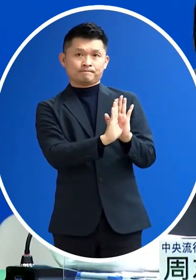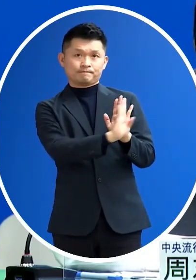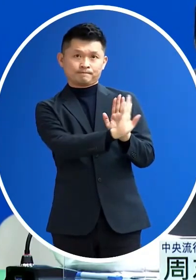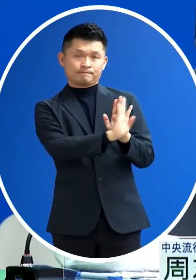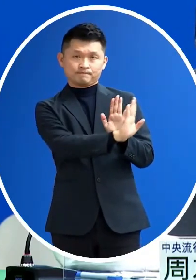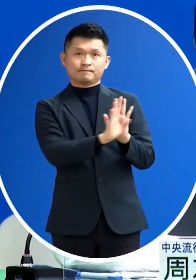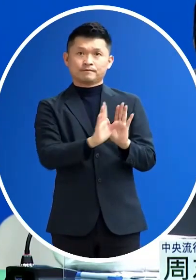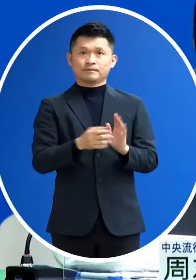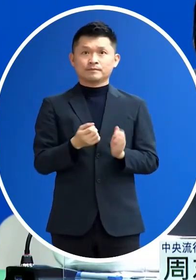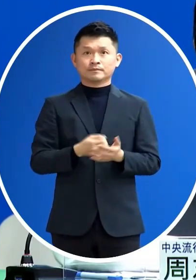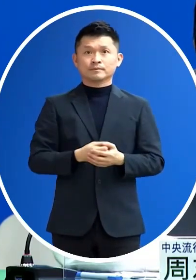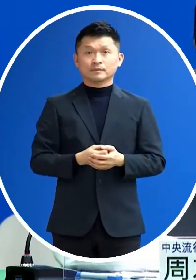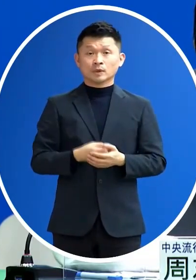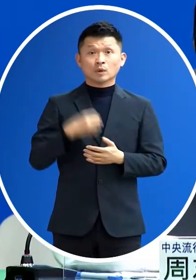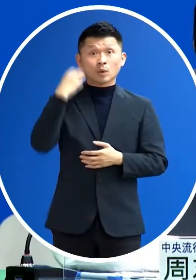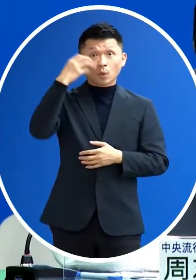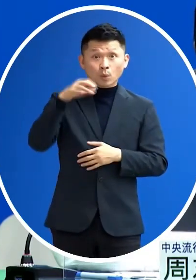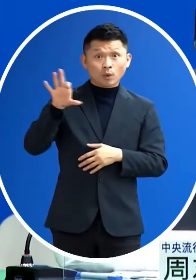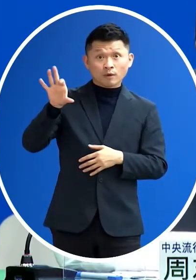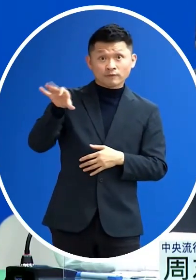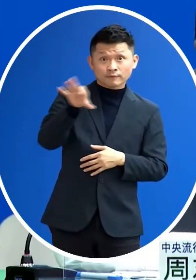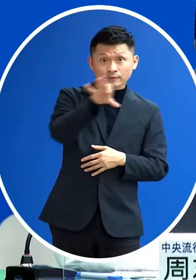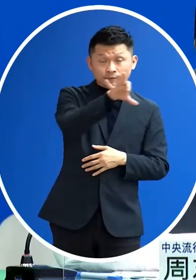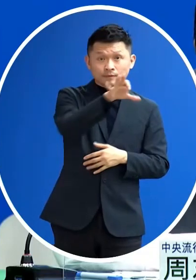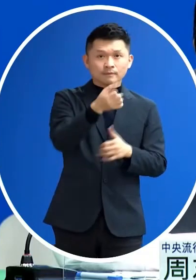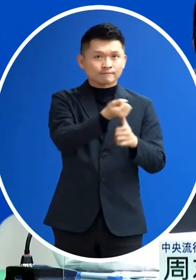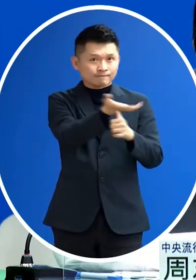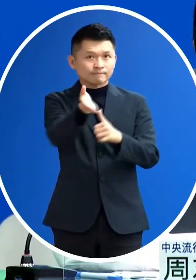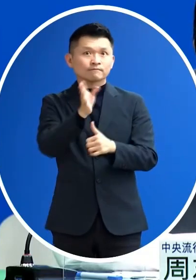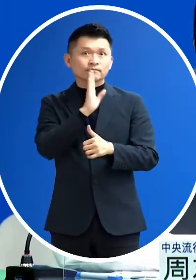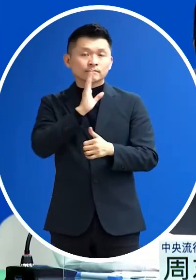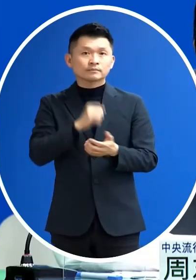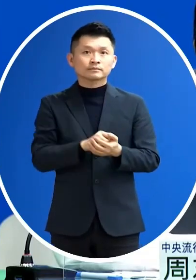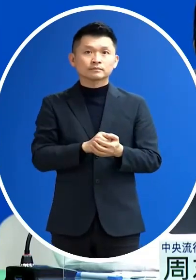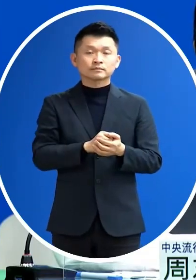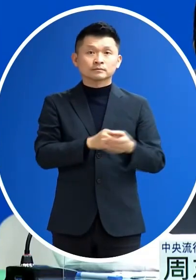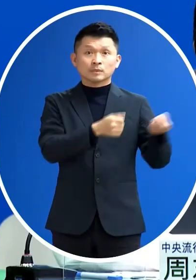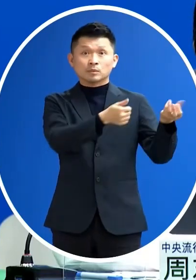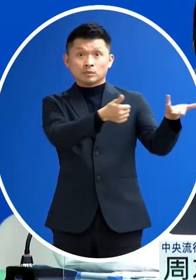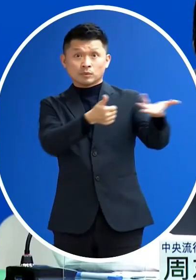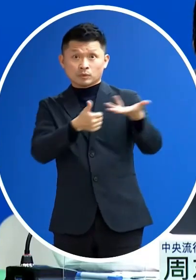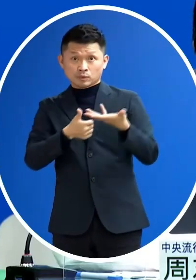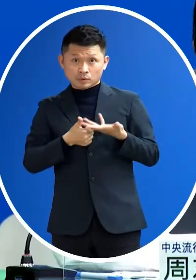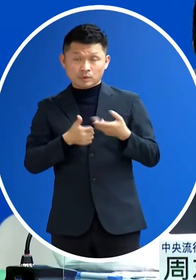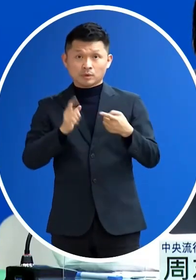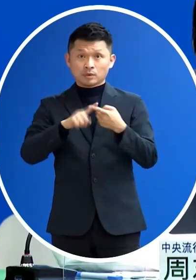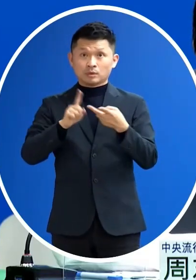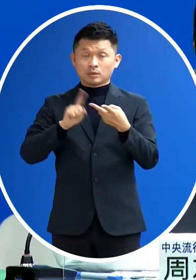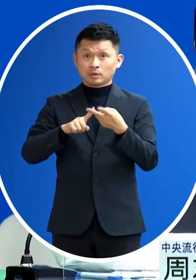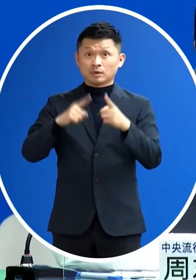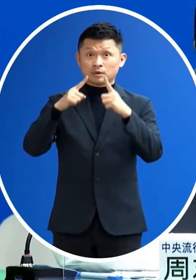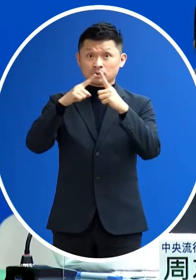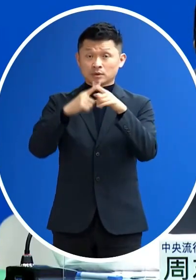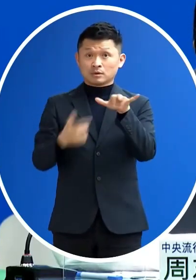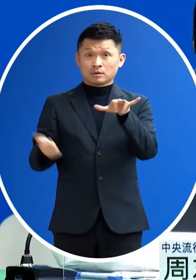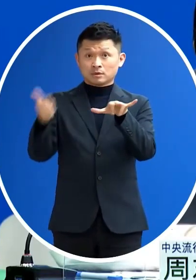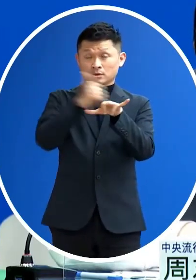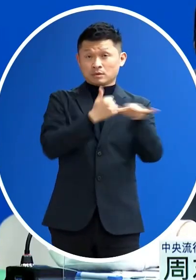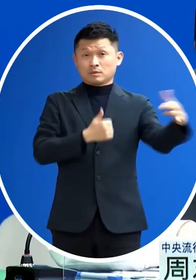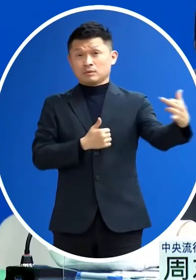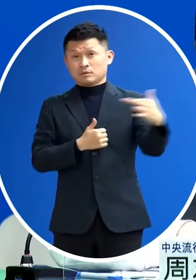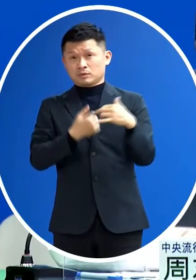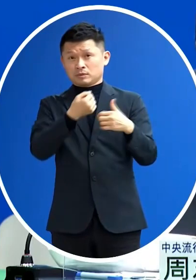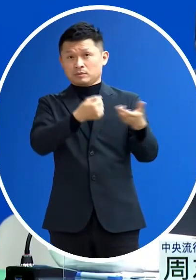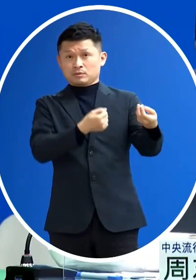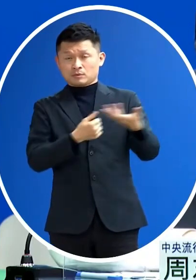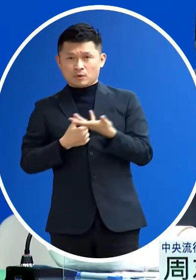蝠在传播的，所以不管是在这个动物传播到台湾，或者是透过人坐飞机等等带进国内，目前风